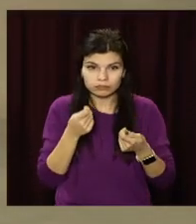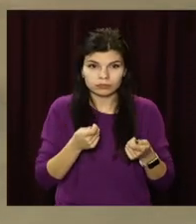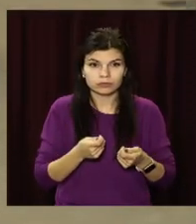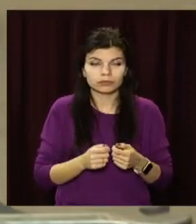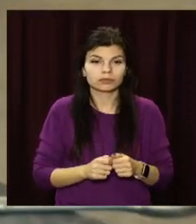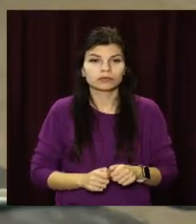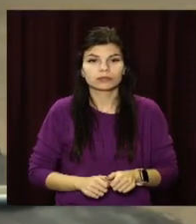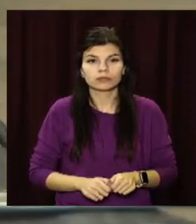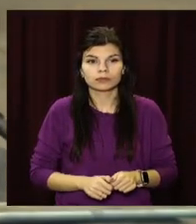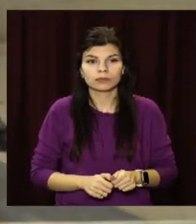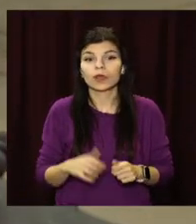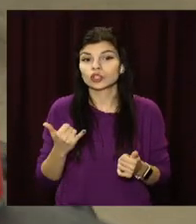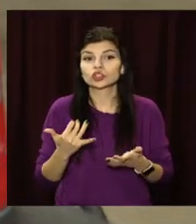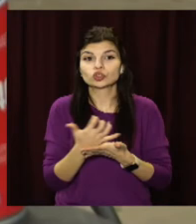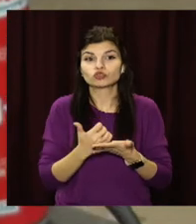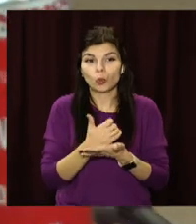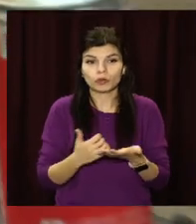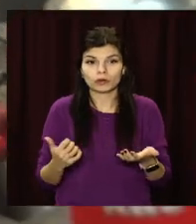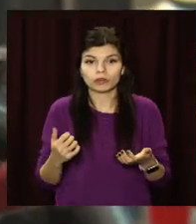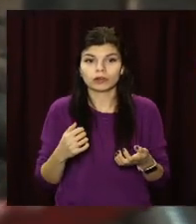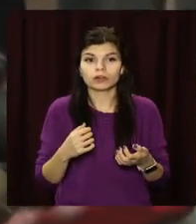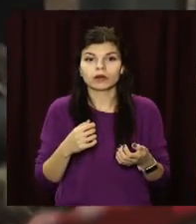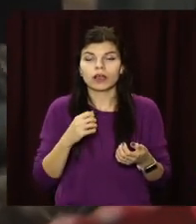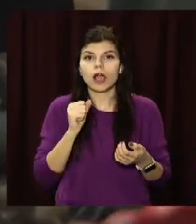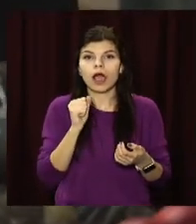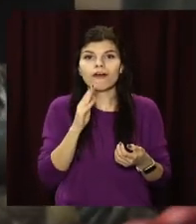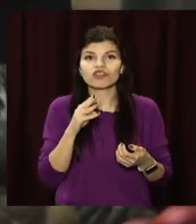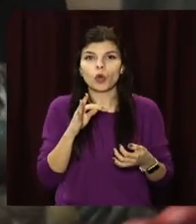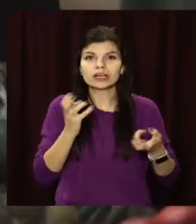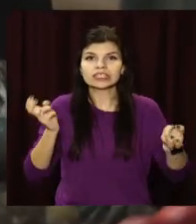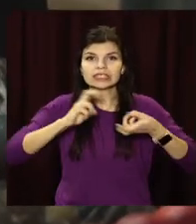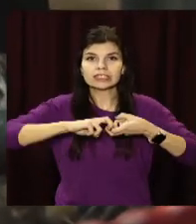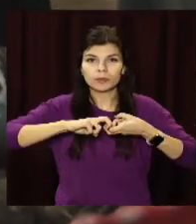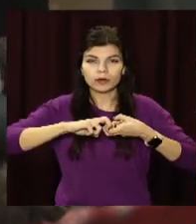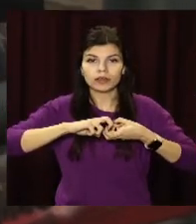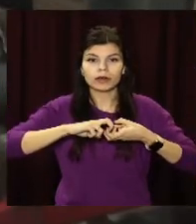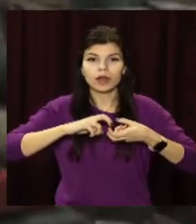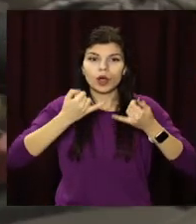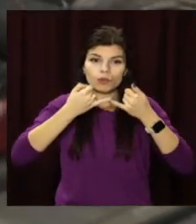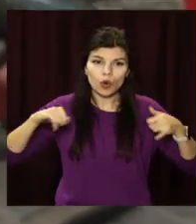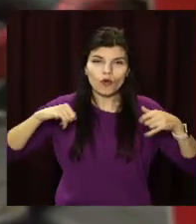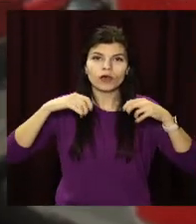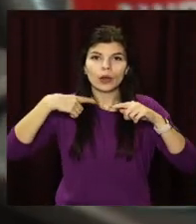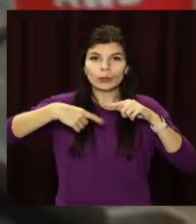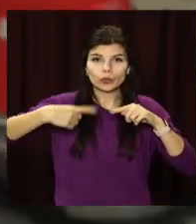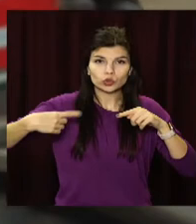Зараз збираю автосцепку, трубопроводи, пружини.